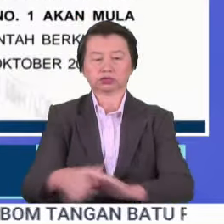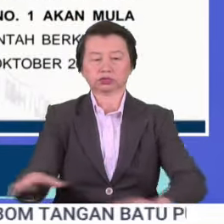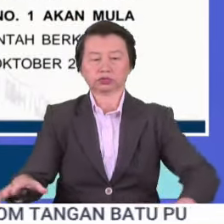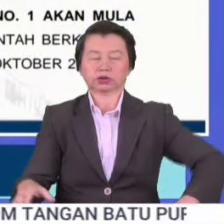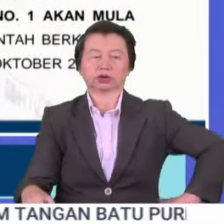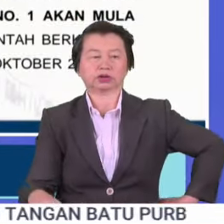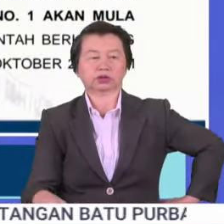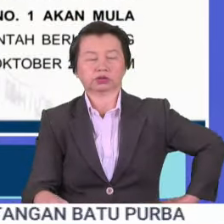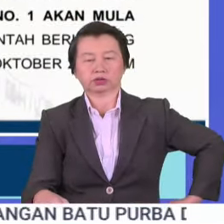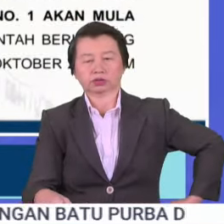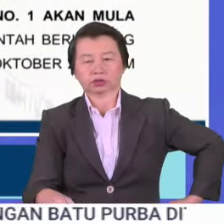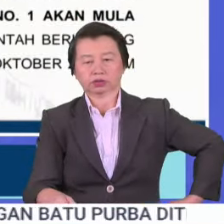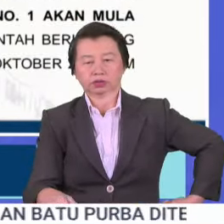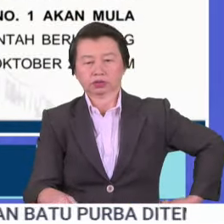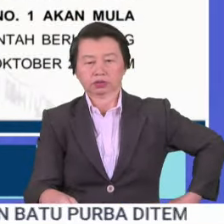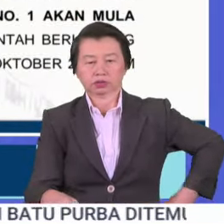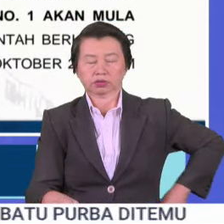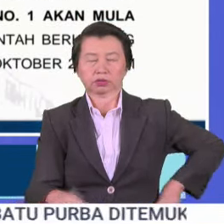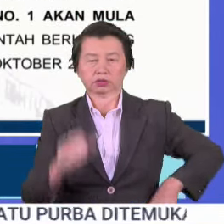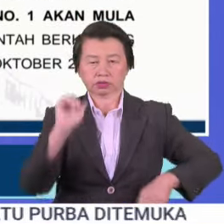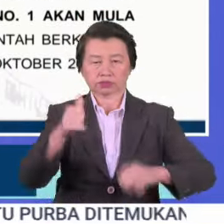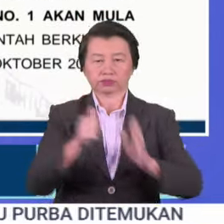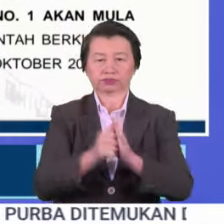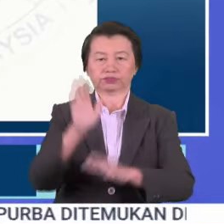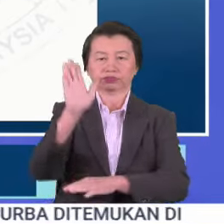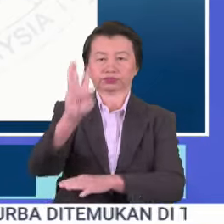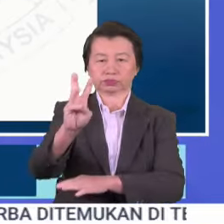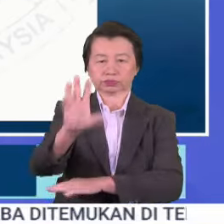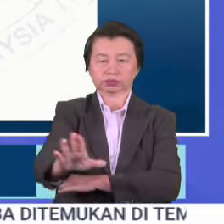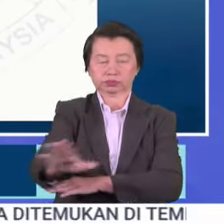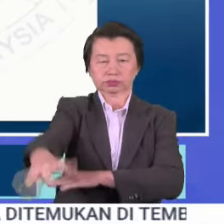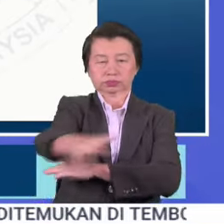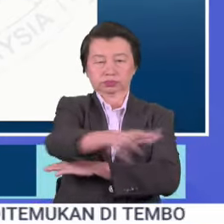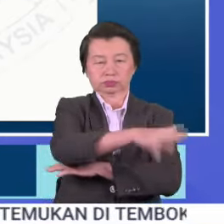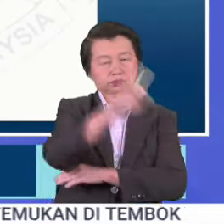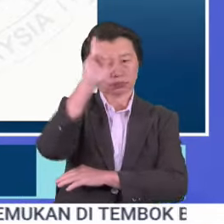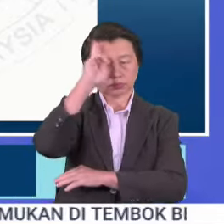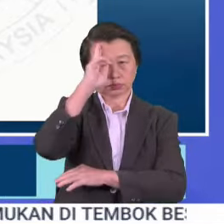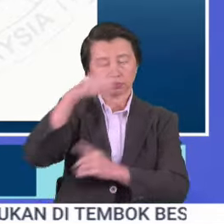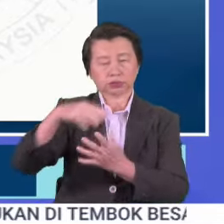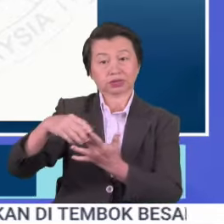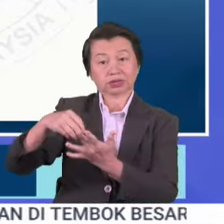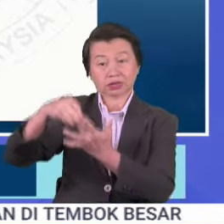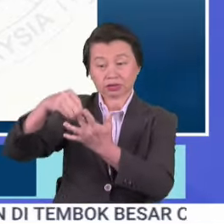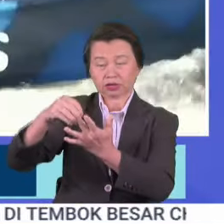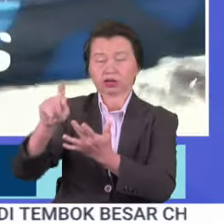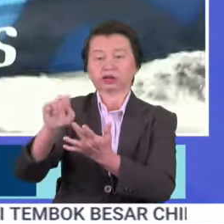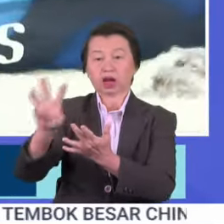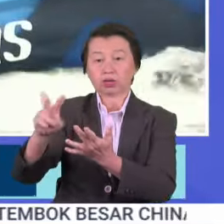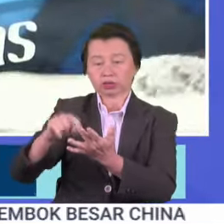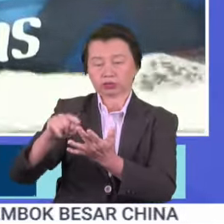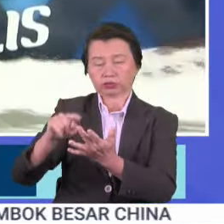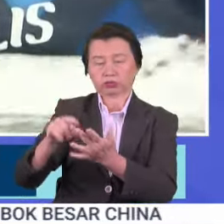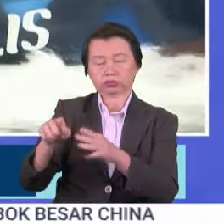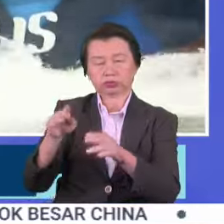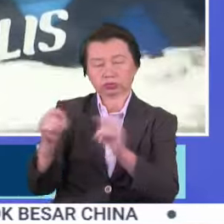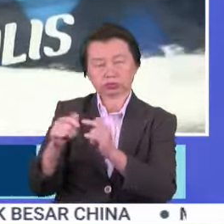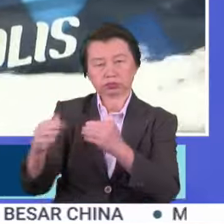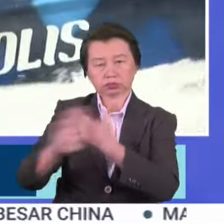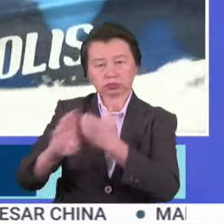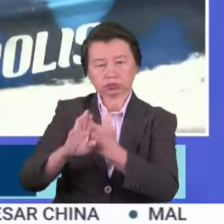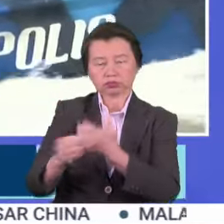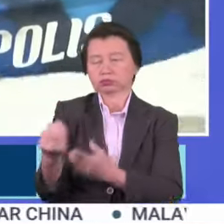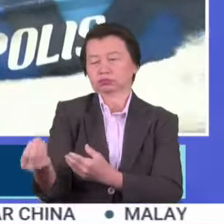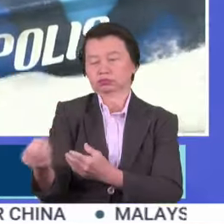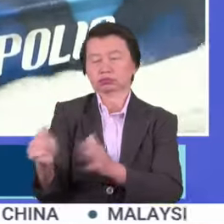S-Zone Sabah. Ia berkuat kuasa esok bermula 6 petang di kawasan perairan sama kecuali Tawau, memandangkan statistik menunjukkan tahap ancaman